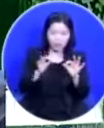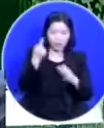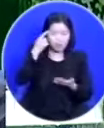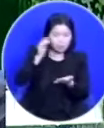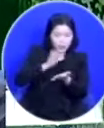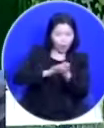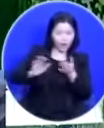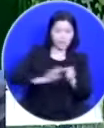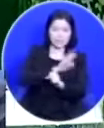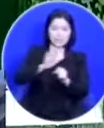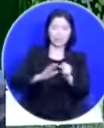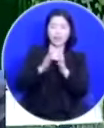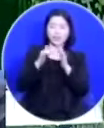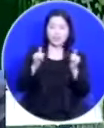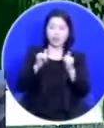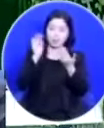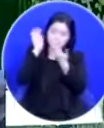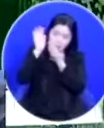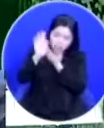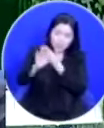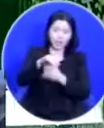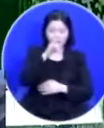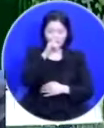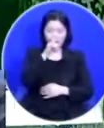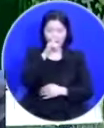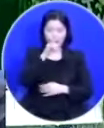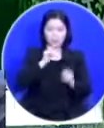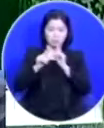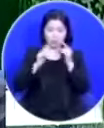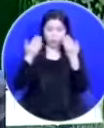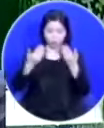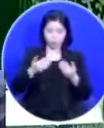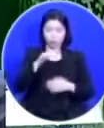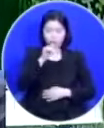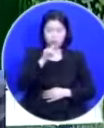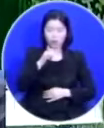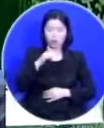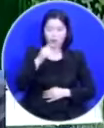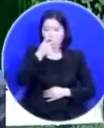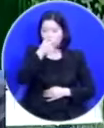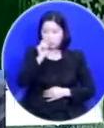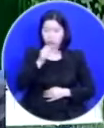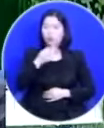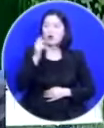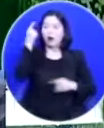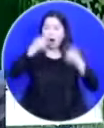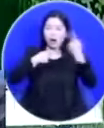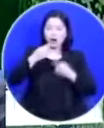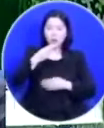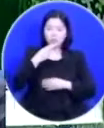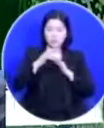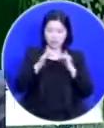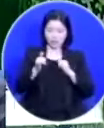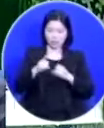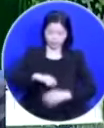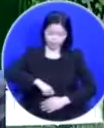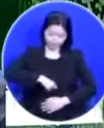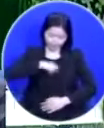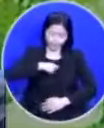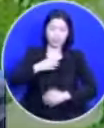사랑하는 사람에게는 미래가 있다고 말씀하고 있어요 흠 없는 사람 정직한 살아